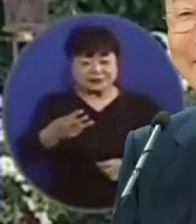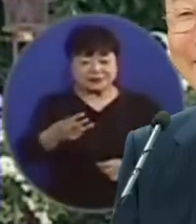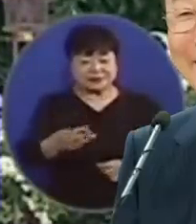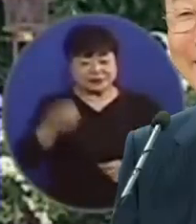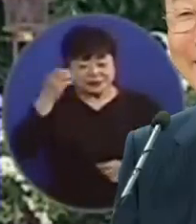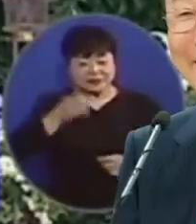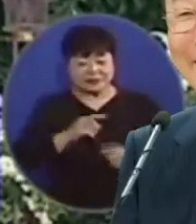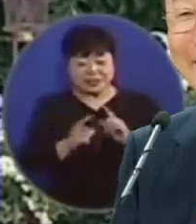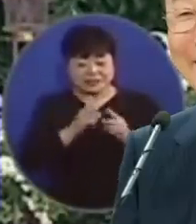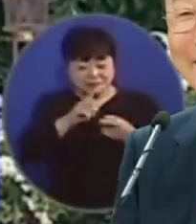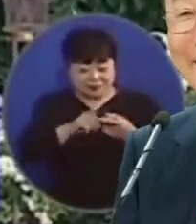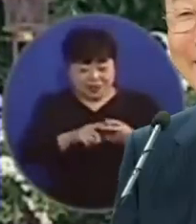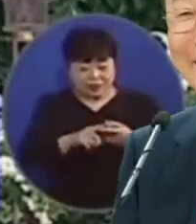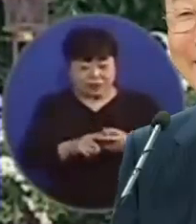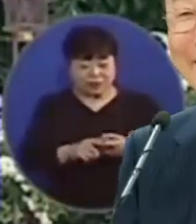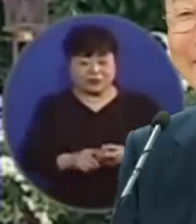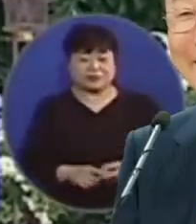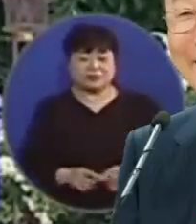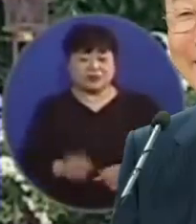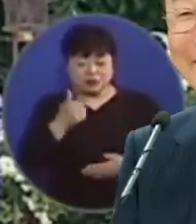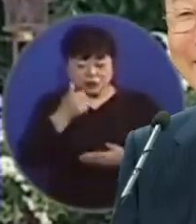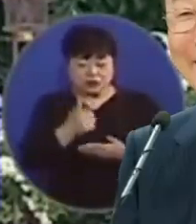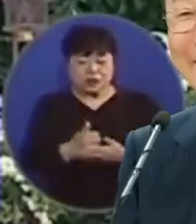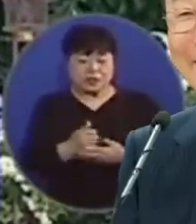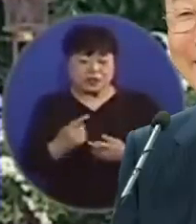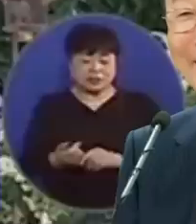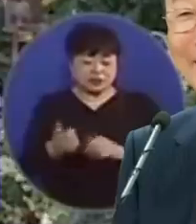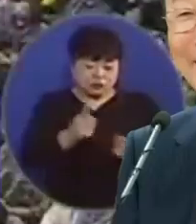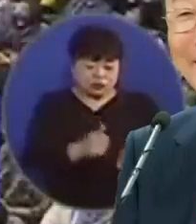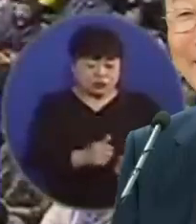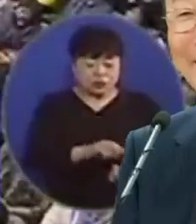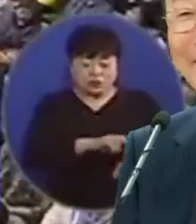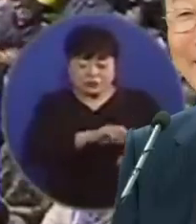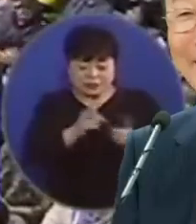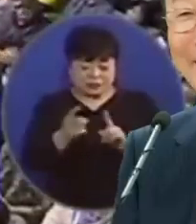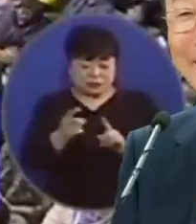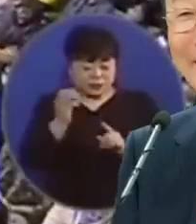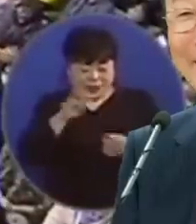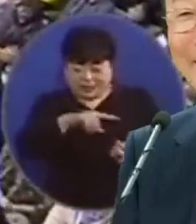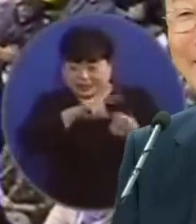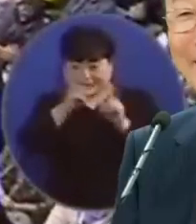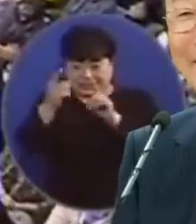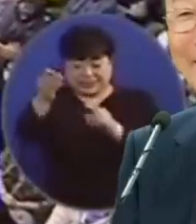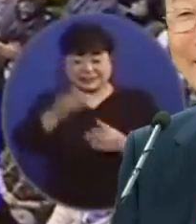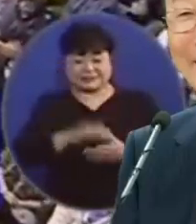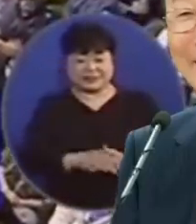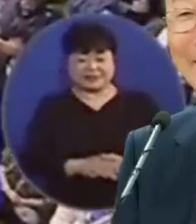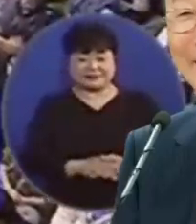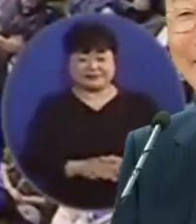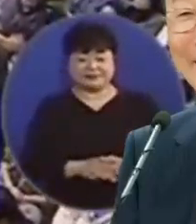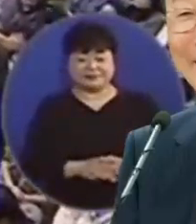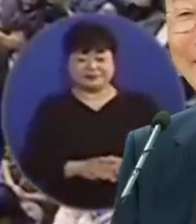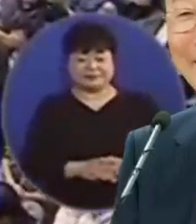우리 죄를 위하여 죽으시고 장사진에 마디에 싣다가 성경대로 사흘 만에 다시 살아나사